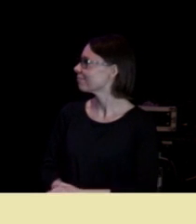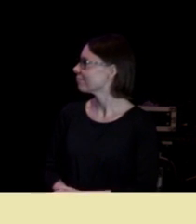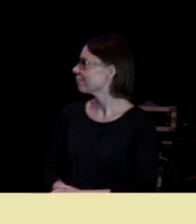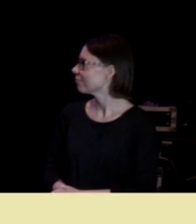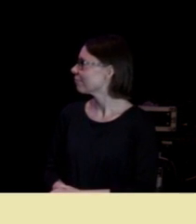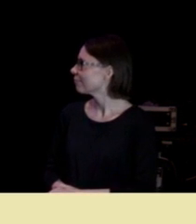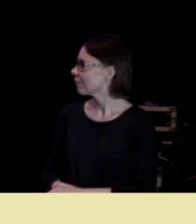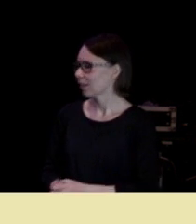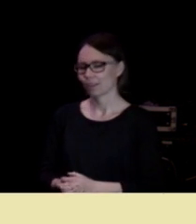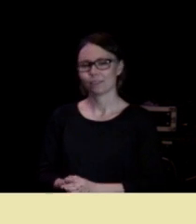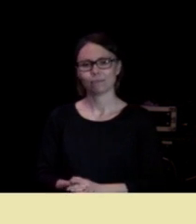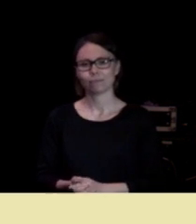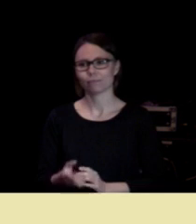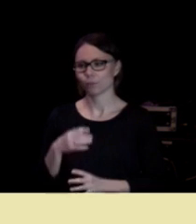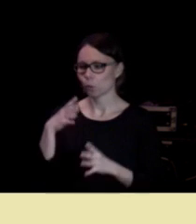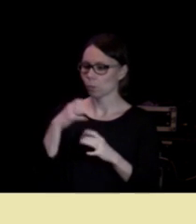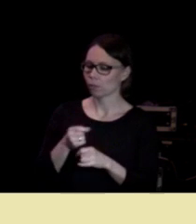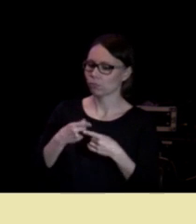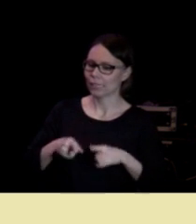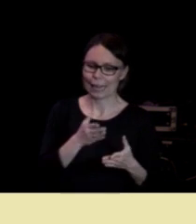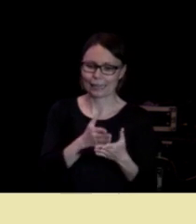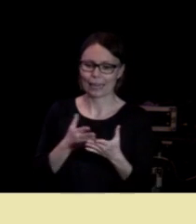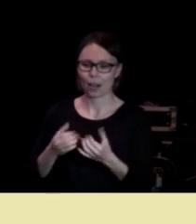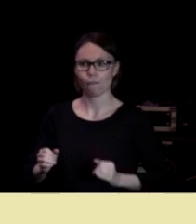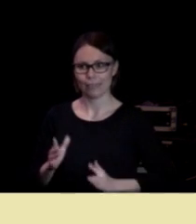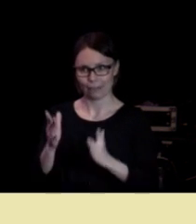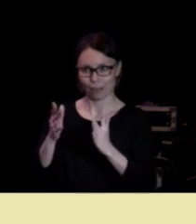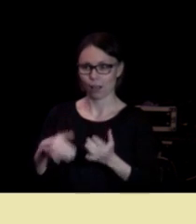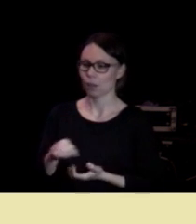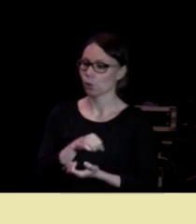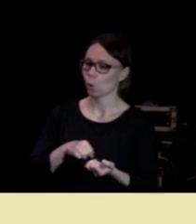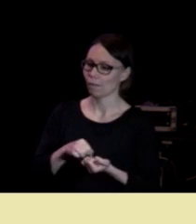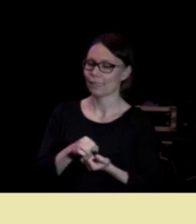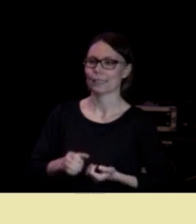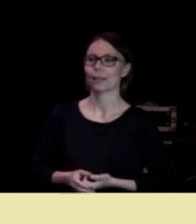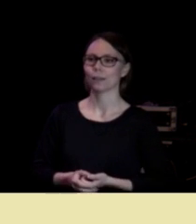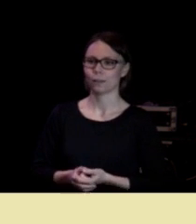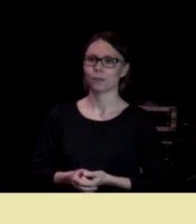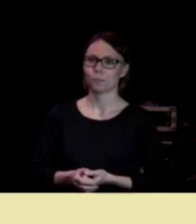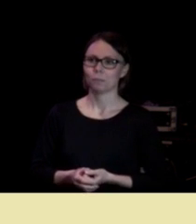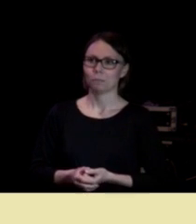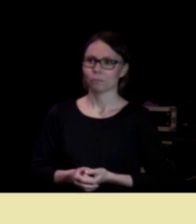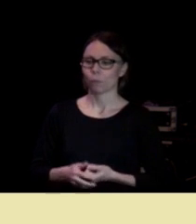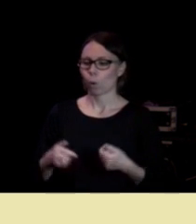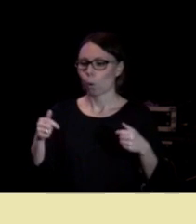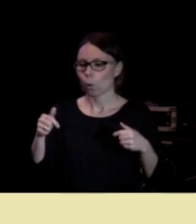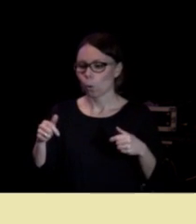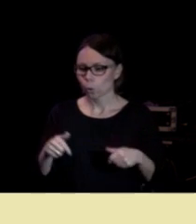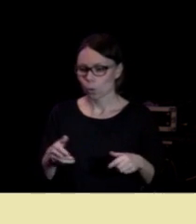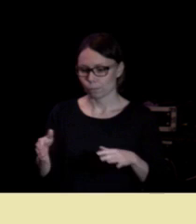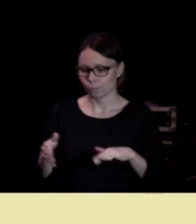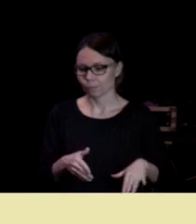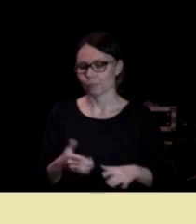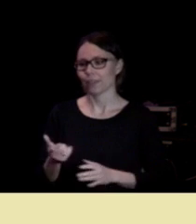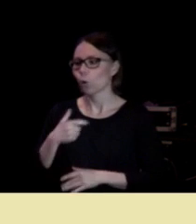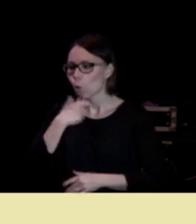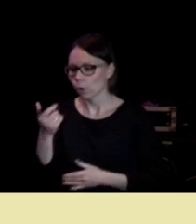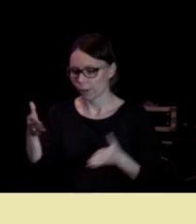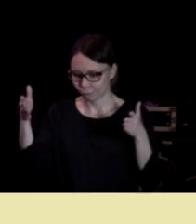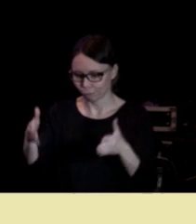Vi er opptatt av ulike deler av livet, naturligvis. Og nå skal vi til de unge.